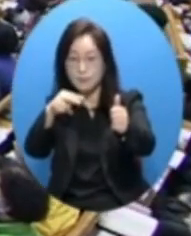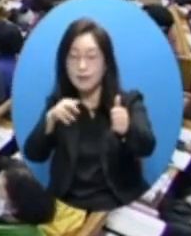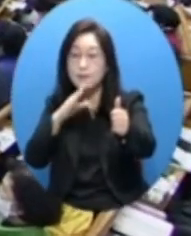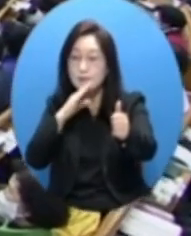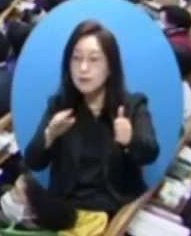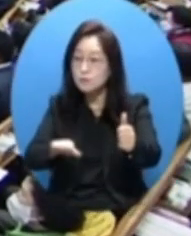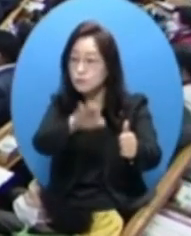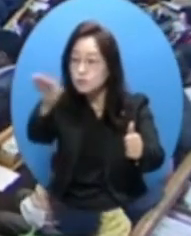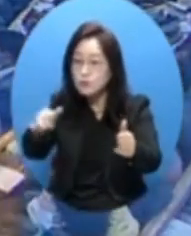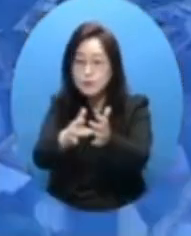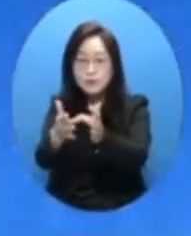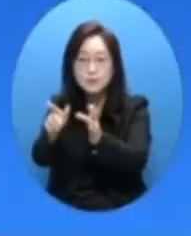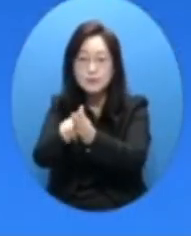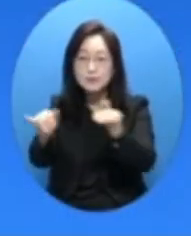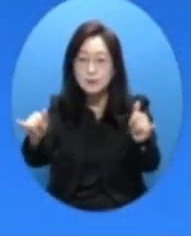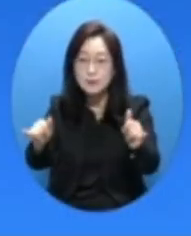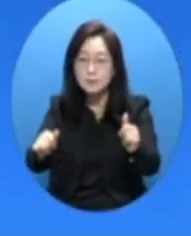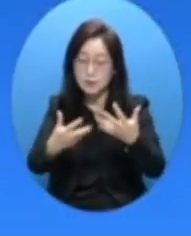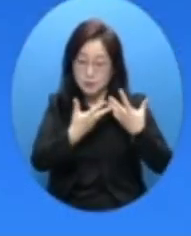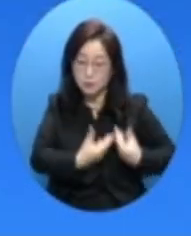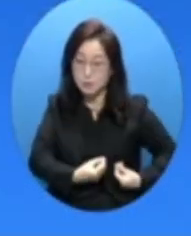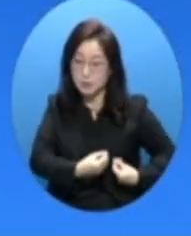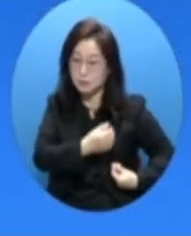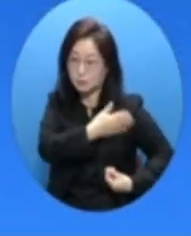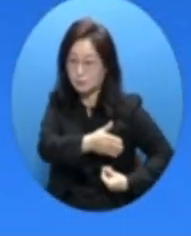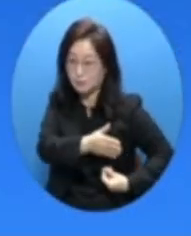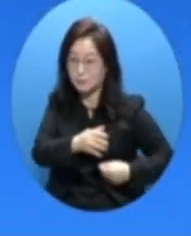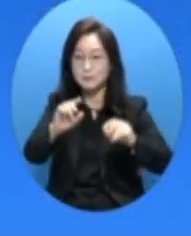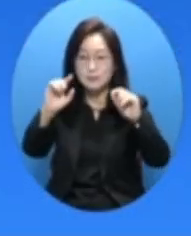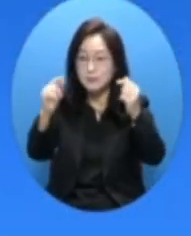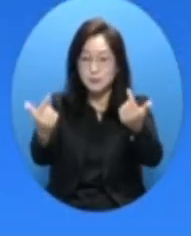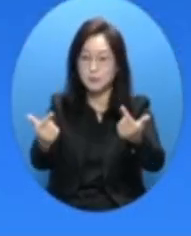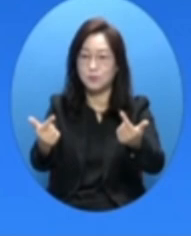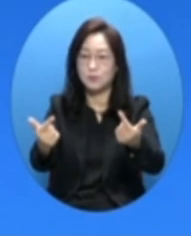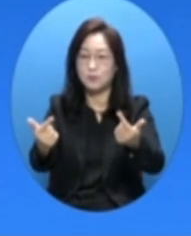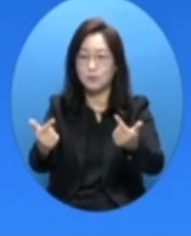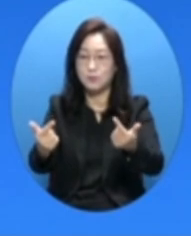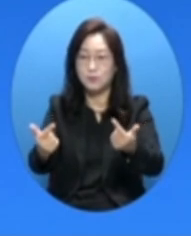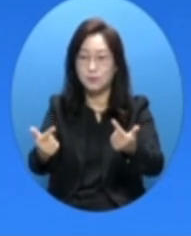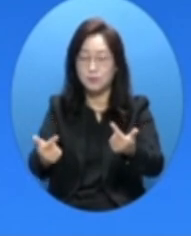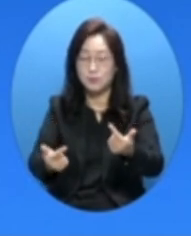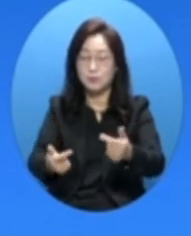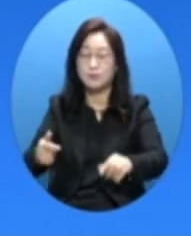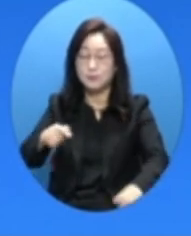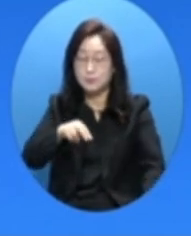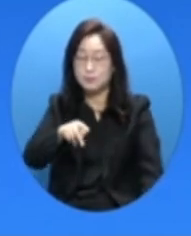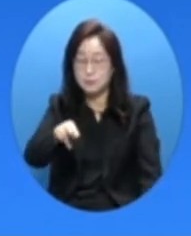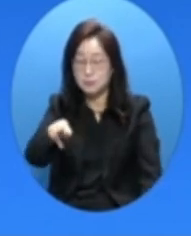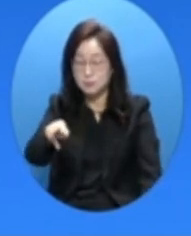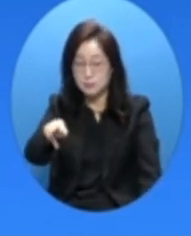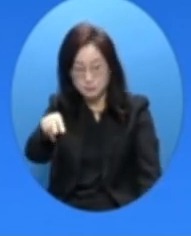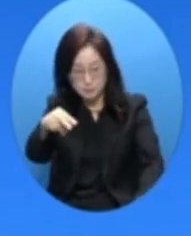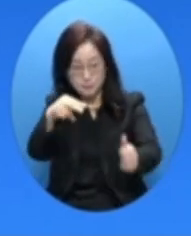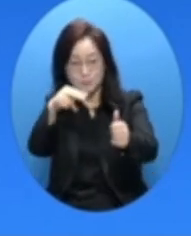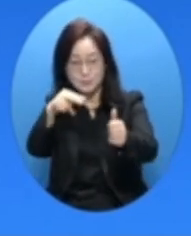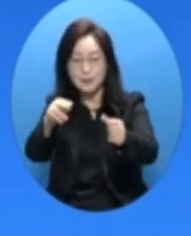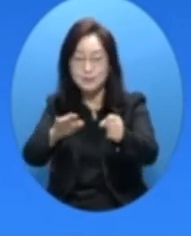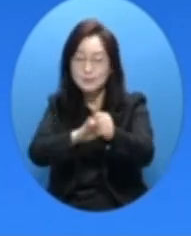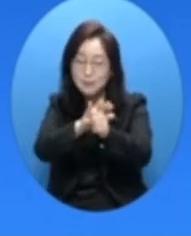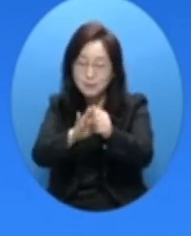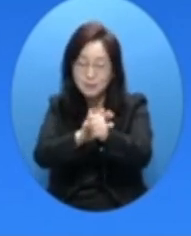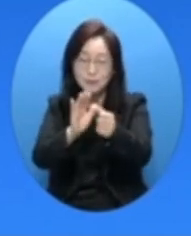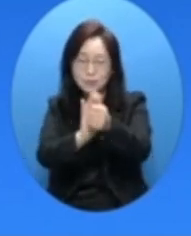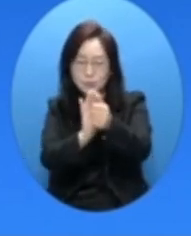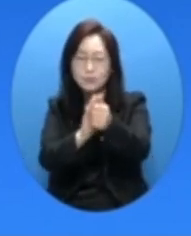참된 그리스도인들은 절망의 잘한 사람들 그냥 지나가지 않고 발표를 멈춰서서 그를 사랑으로